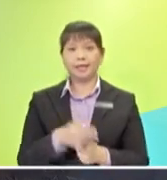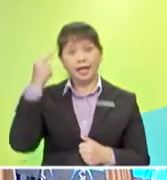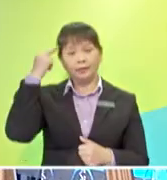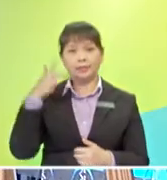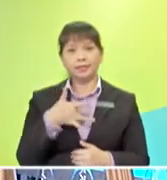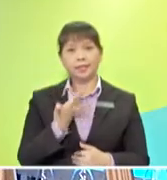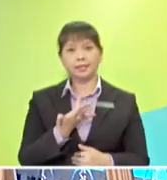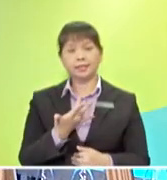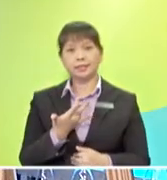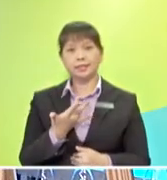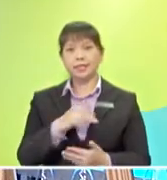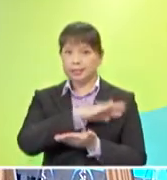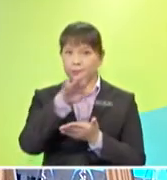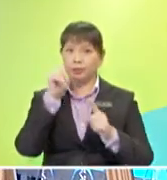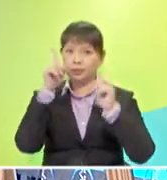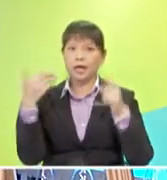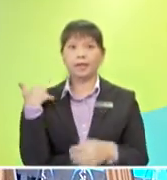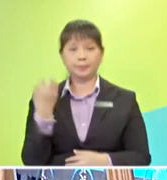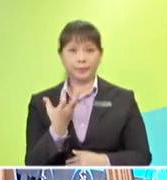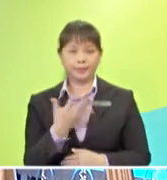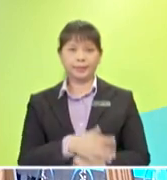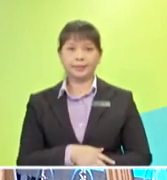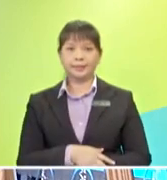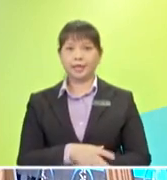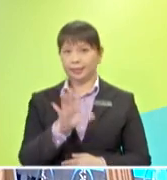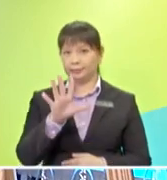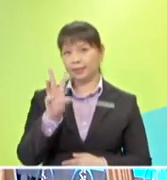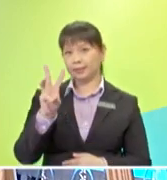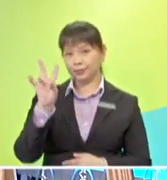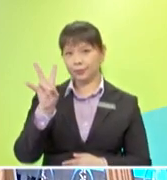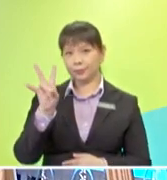semua bintang berapa bintang agak-agak lima